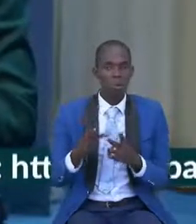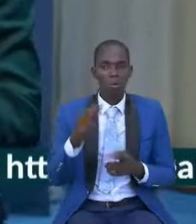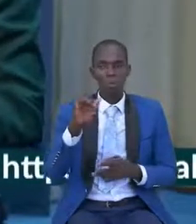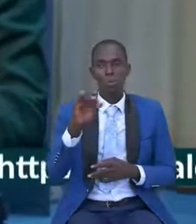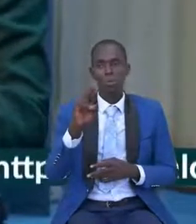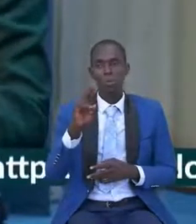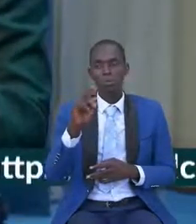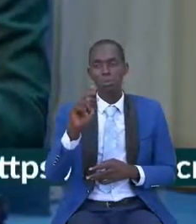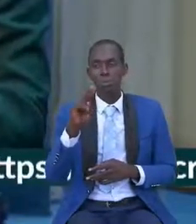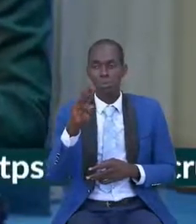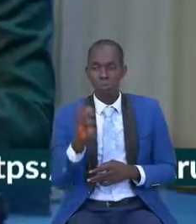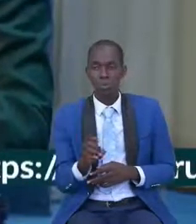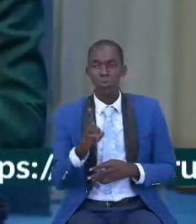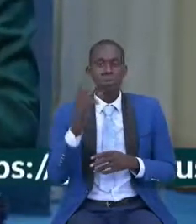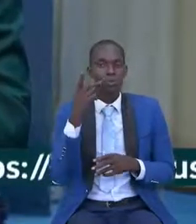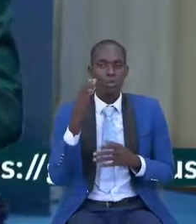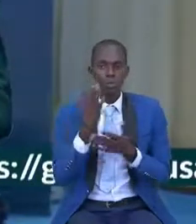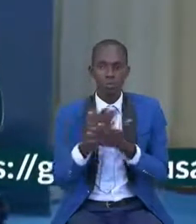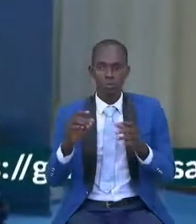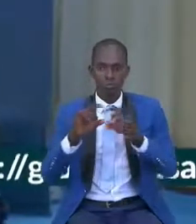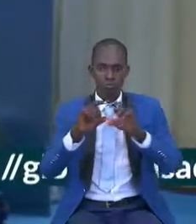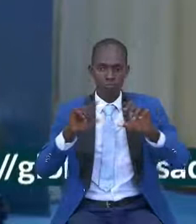Remplissez-le correctement. Et à la fin,